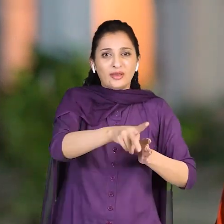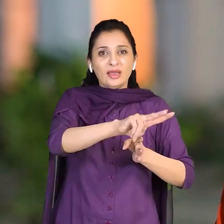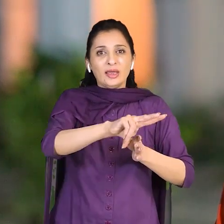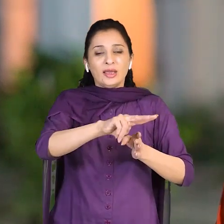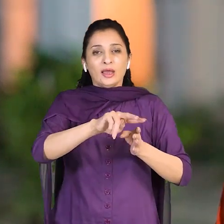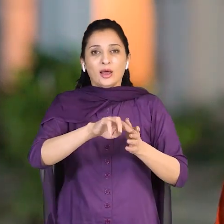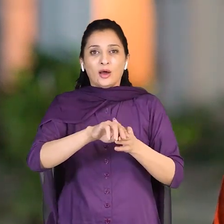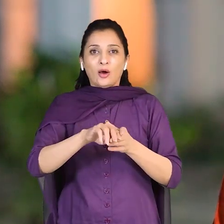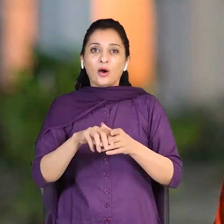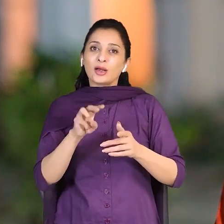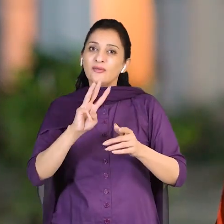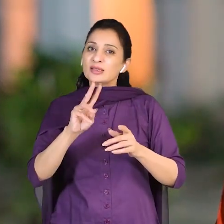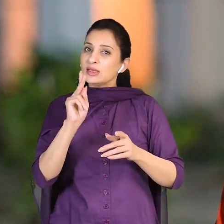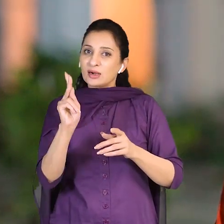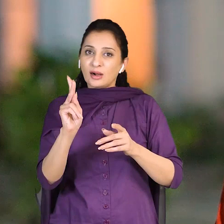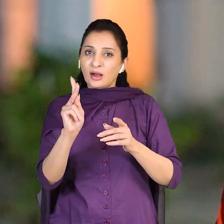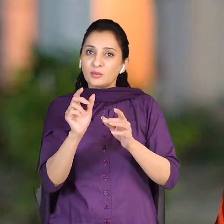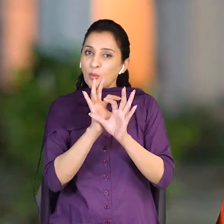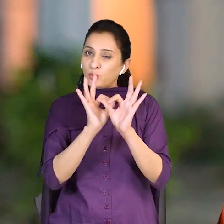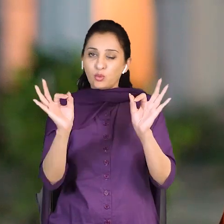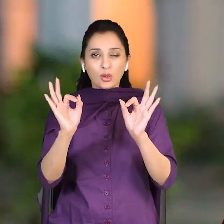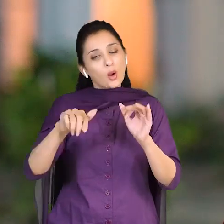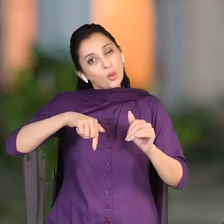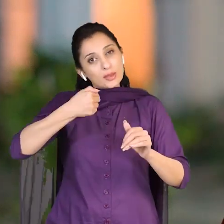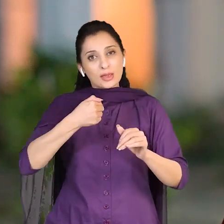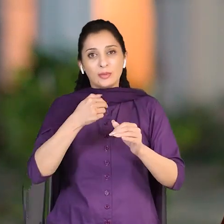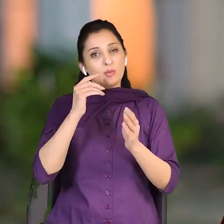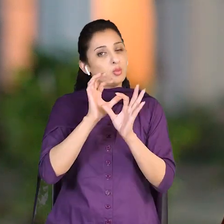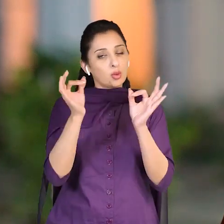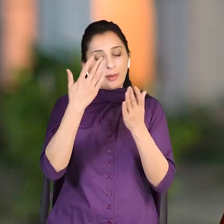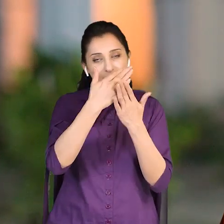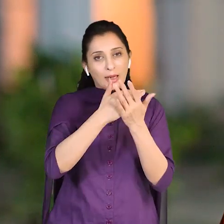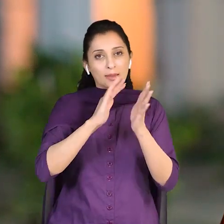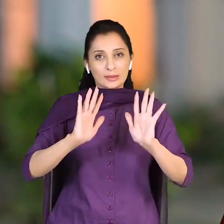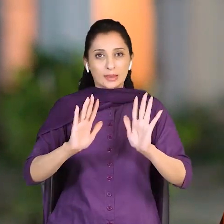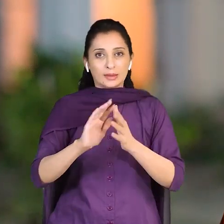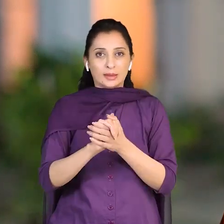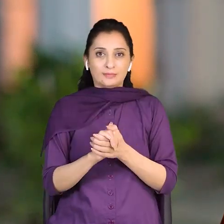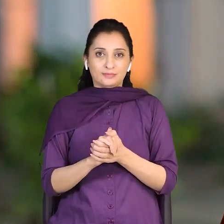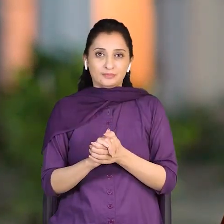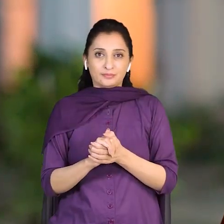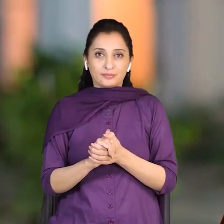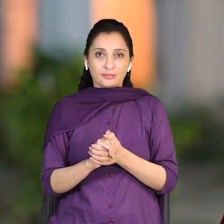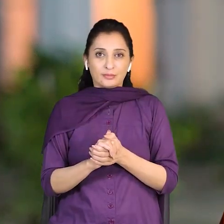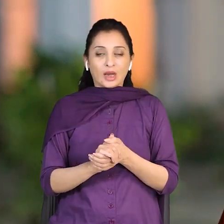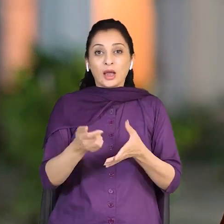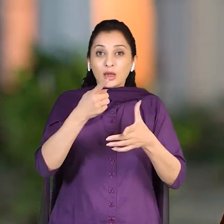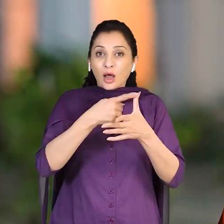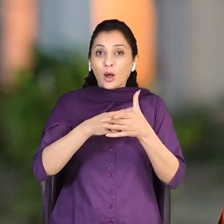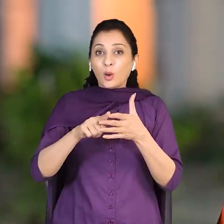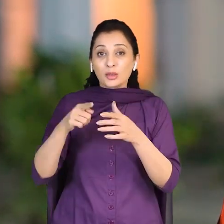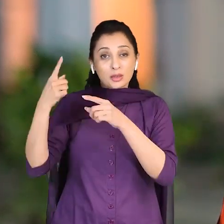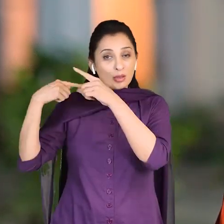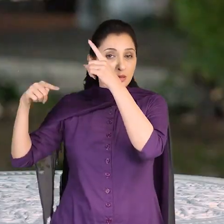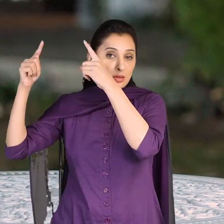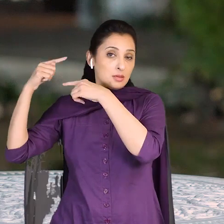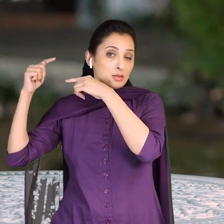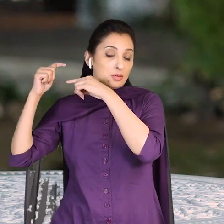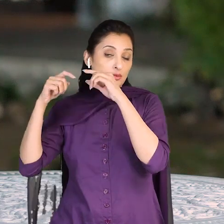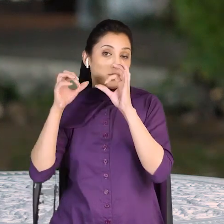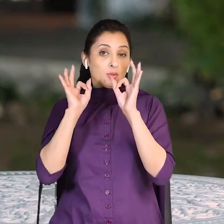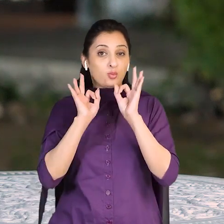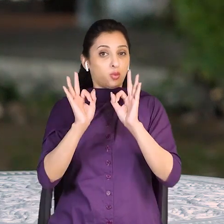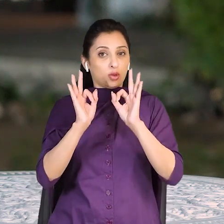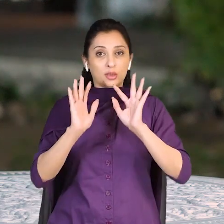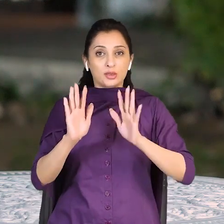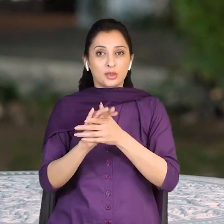से और होते हुए चिट्टा गेट और वज़ीर ख़ान जो है वो आप अपना पूरा ये गाइडेड टूर ख़ुद भी ले सकते हैं। जब से